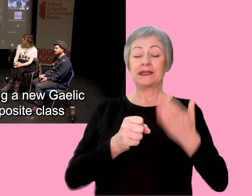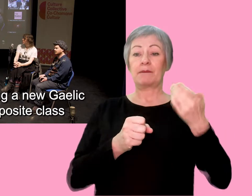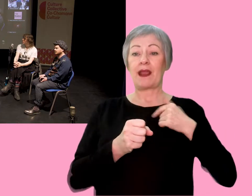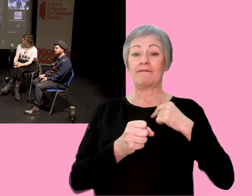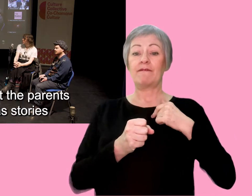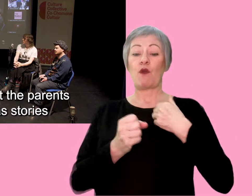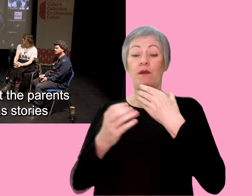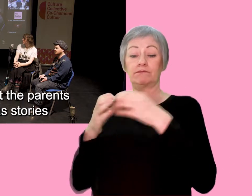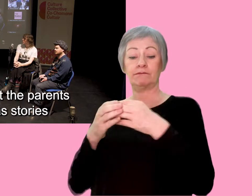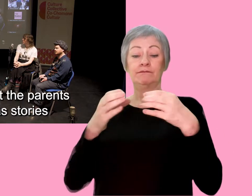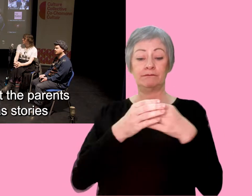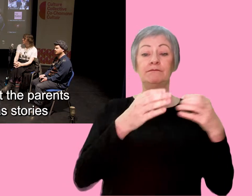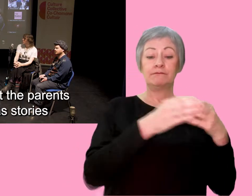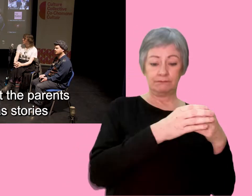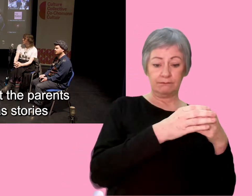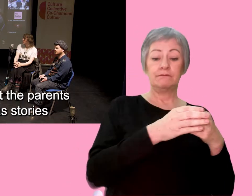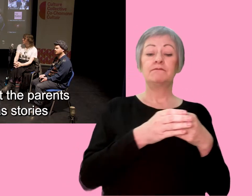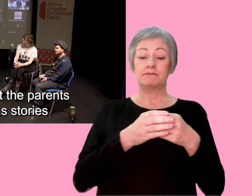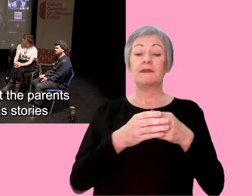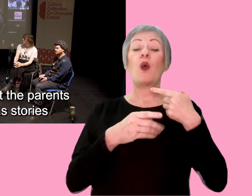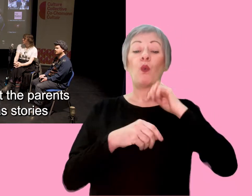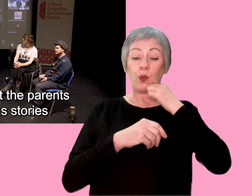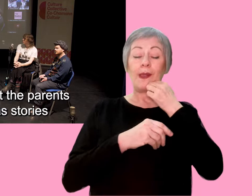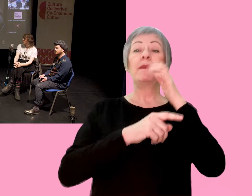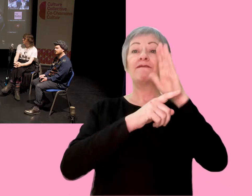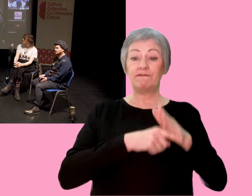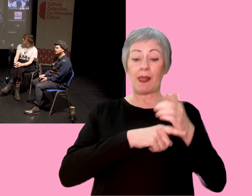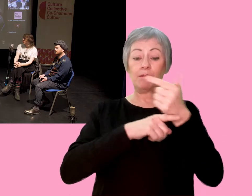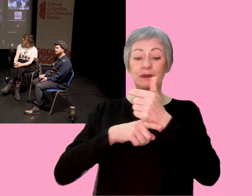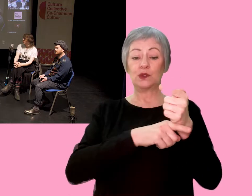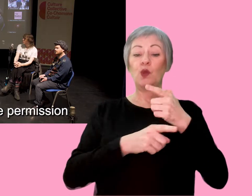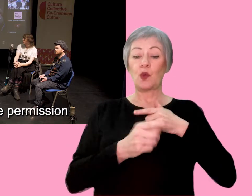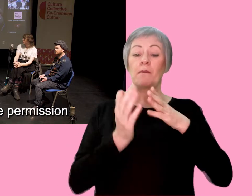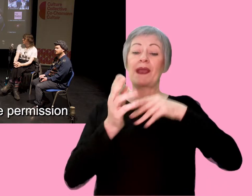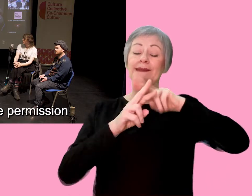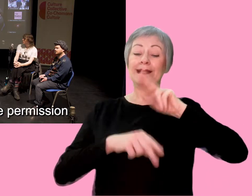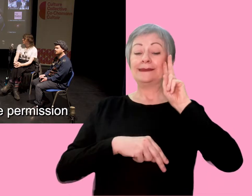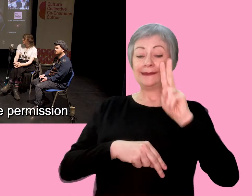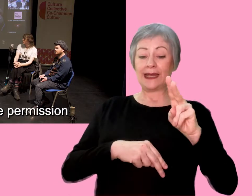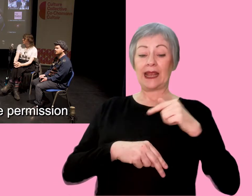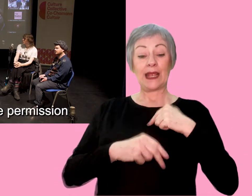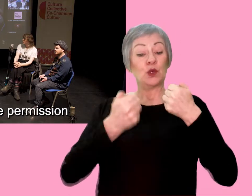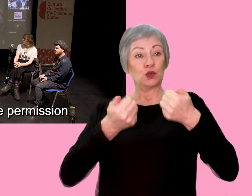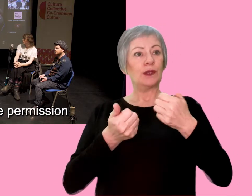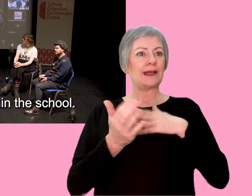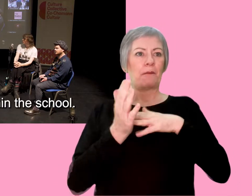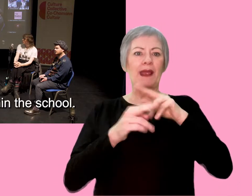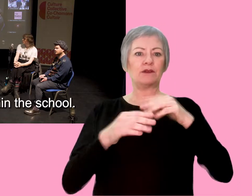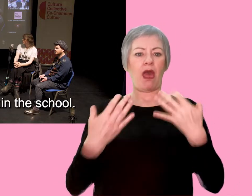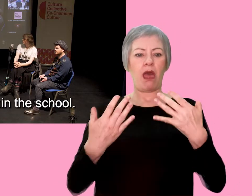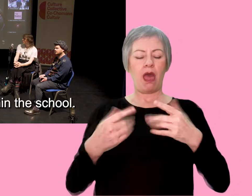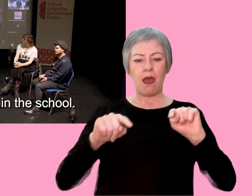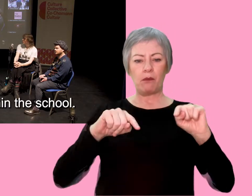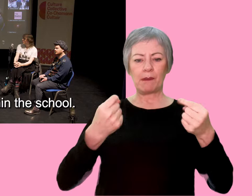klas het je te klare is een 5e paarden skill het nolk YouTube or en je kit ek paarden alles die in een